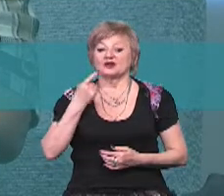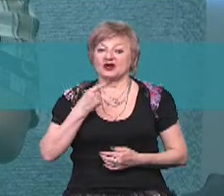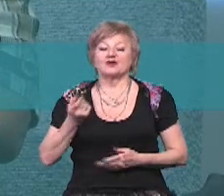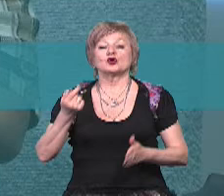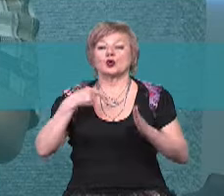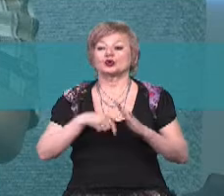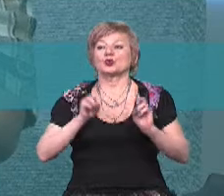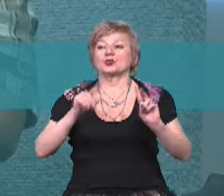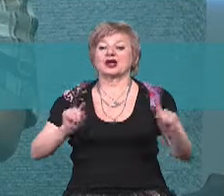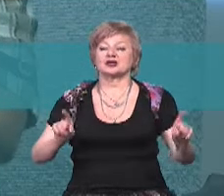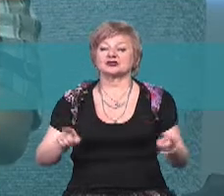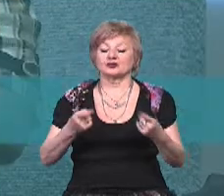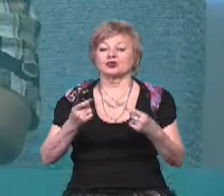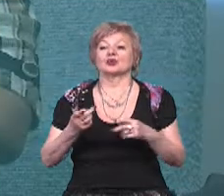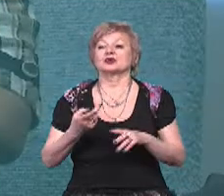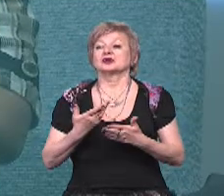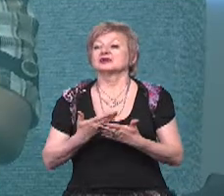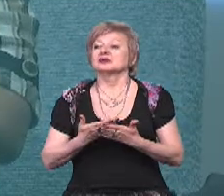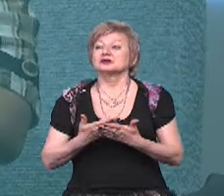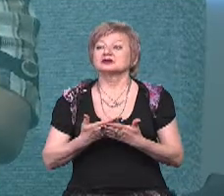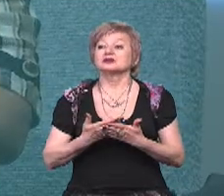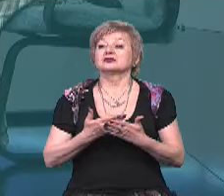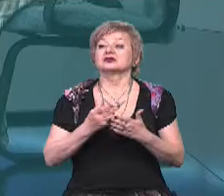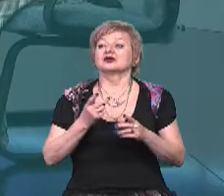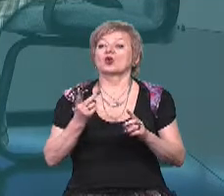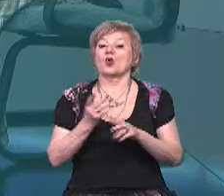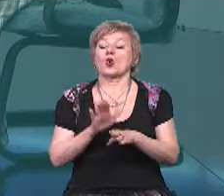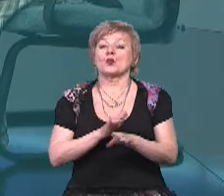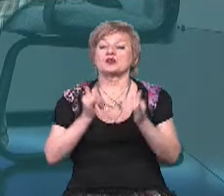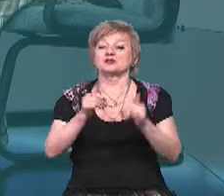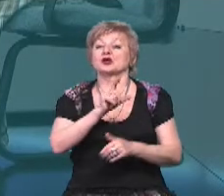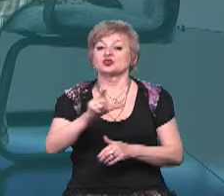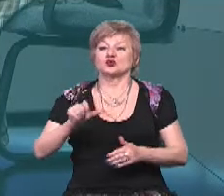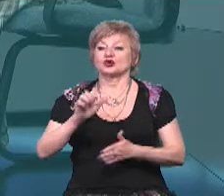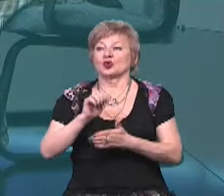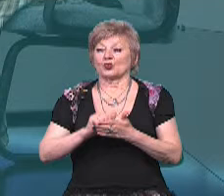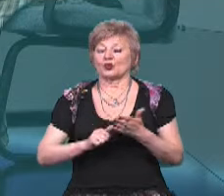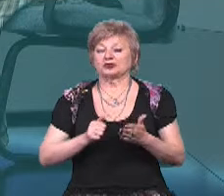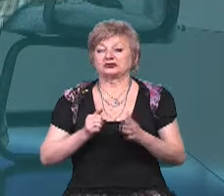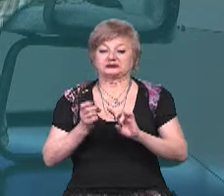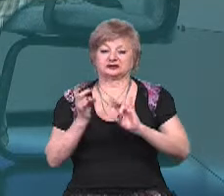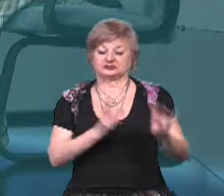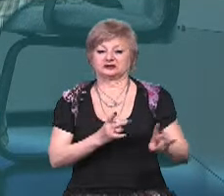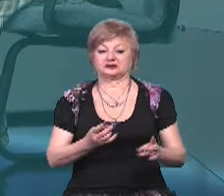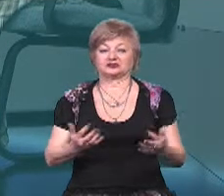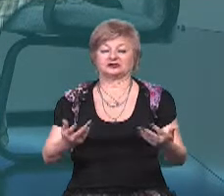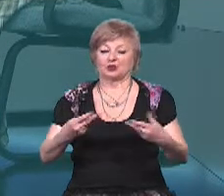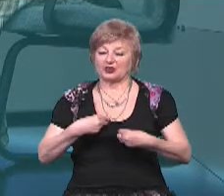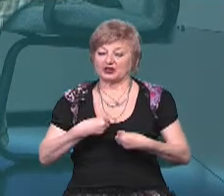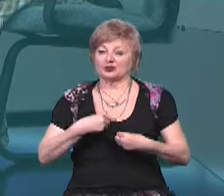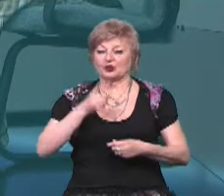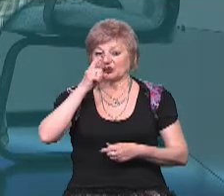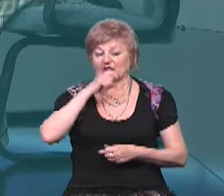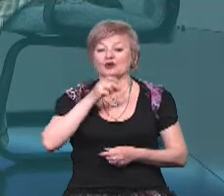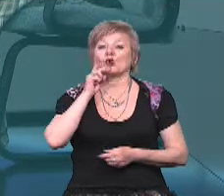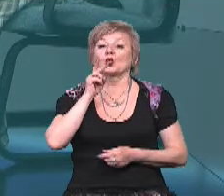те, як створити безпечний суспільний простір і як убезпечити громадян від шкідливого впливу негативного